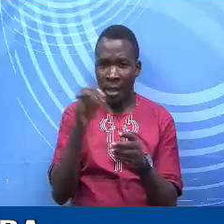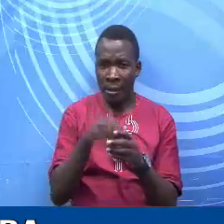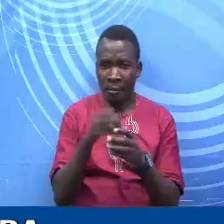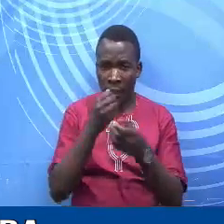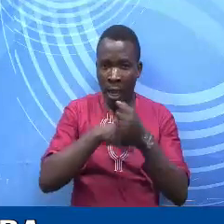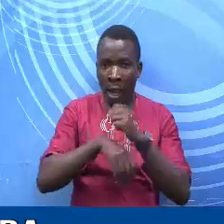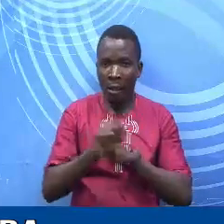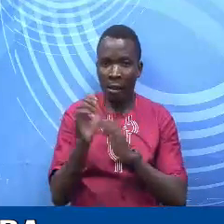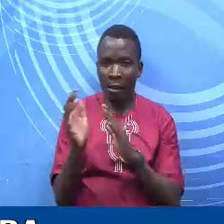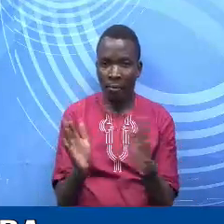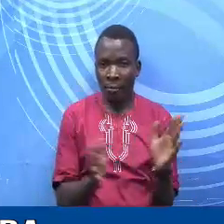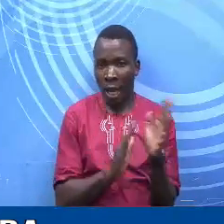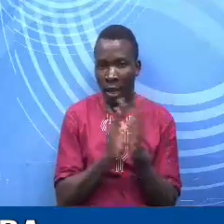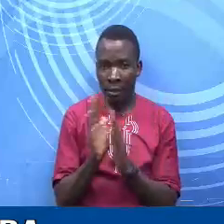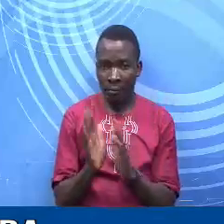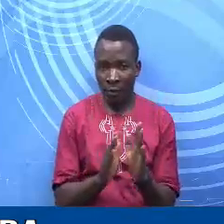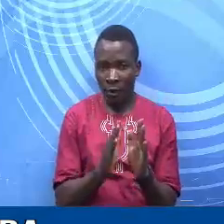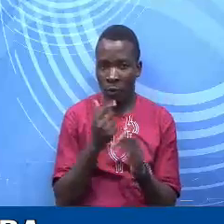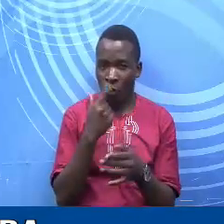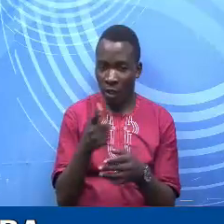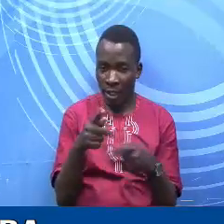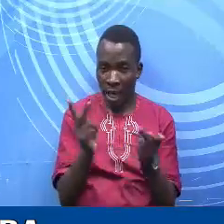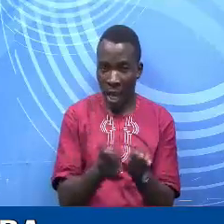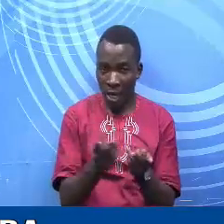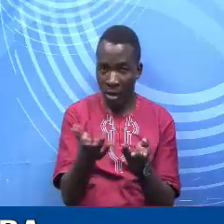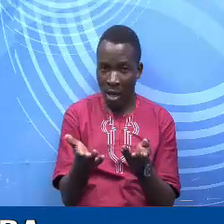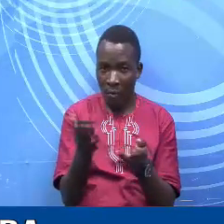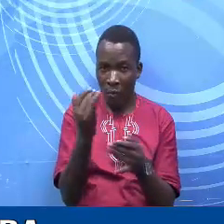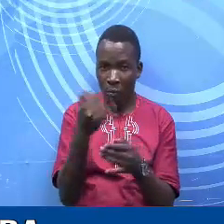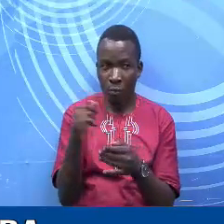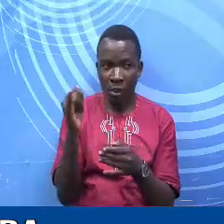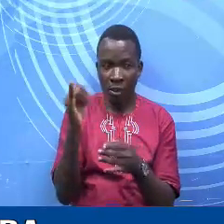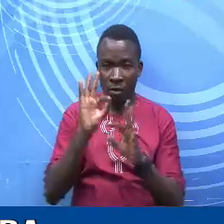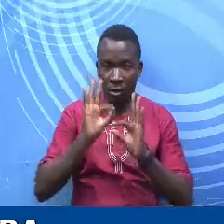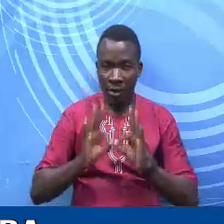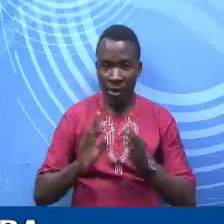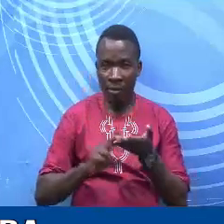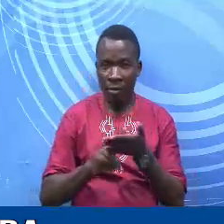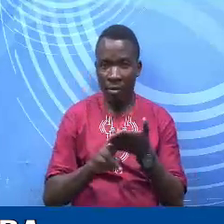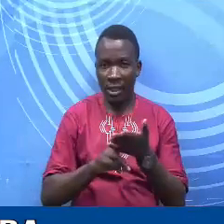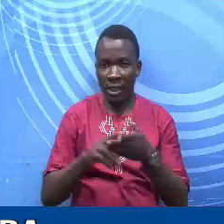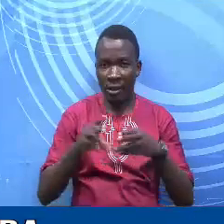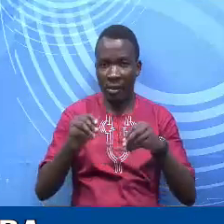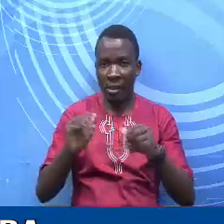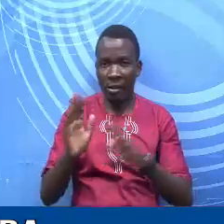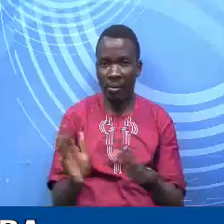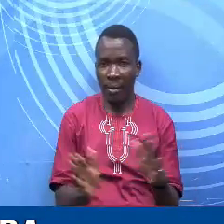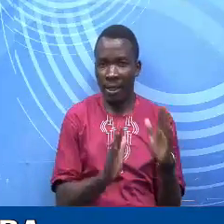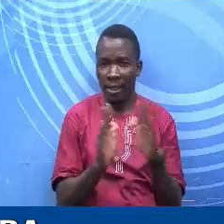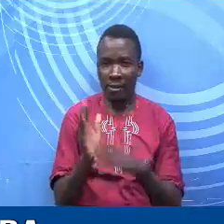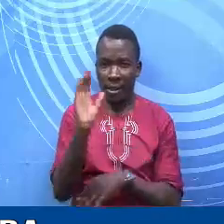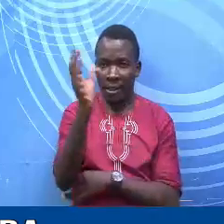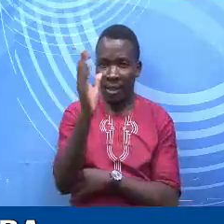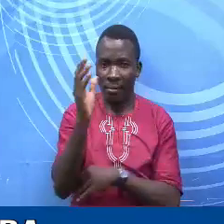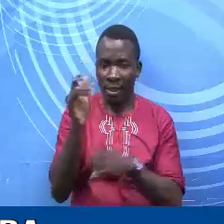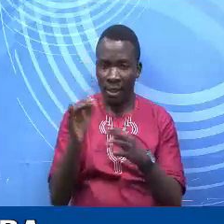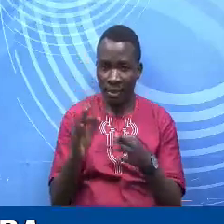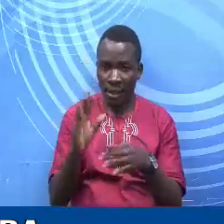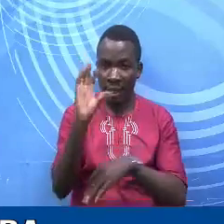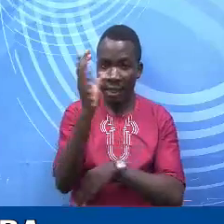igenamigambi tuvuge ngo ahantu mu gishushanyo mbonera cy'imikoreshereze y'ubutaka hagenewe ishyamba ariko niba ari